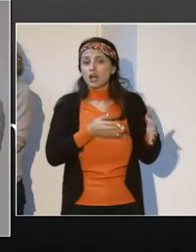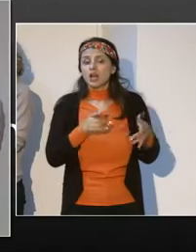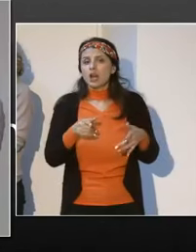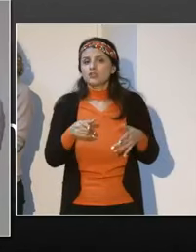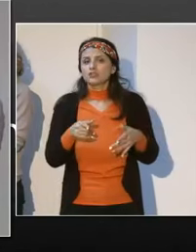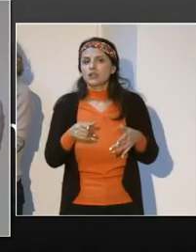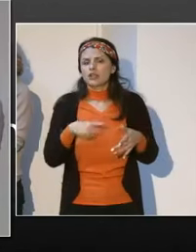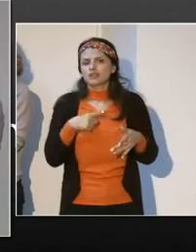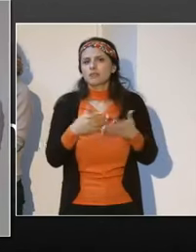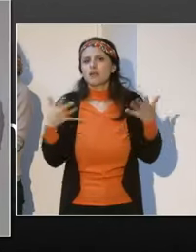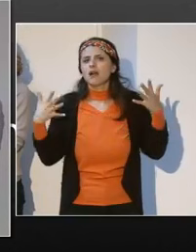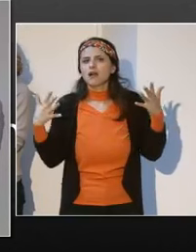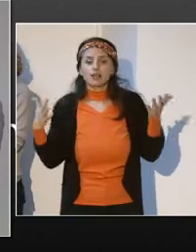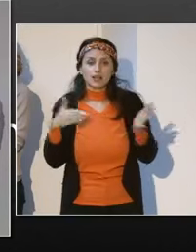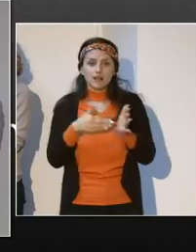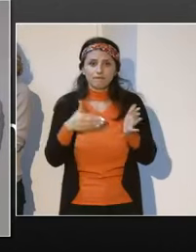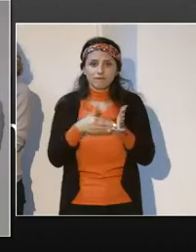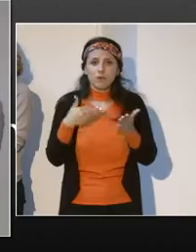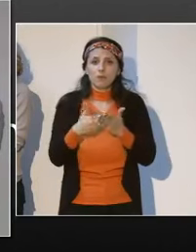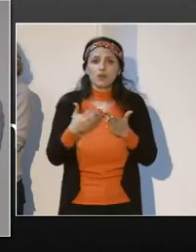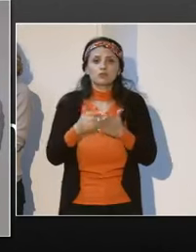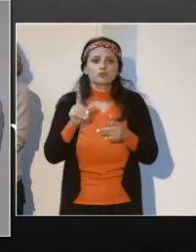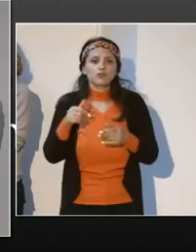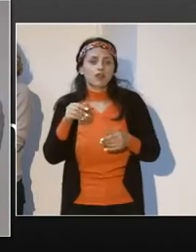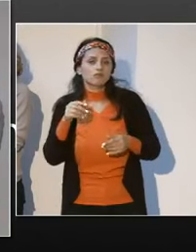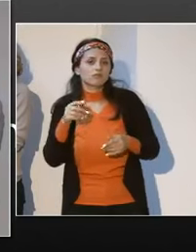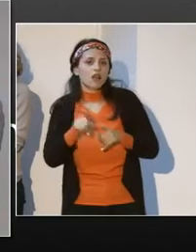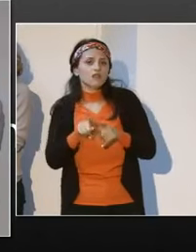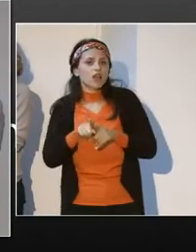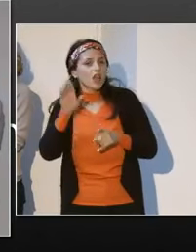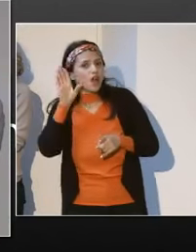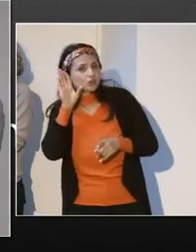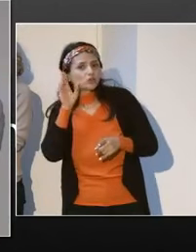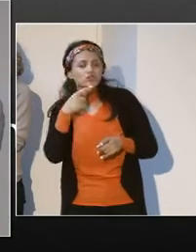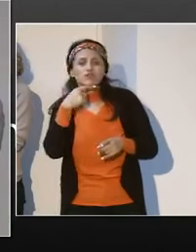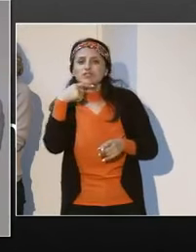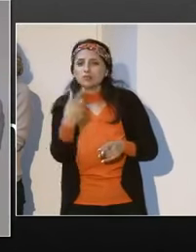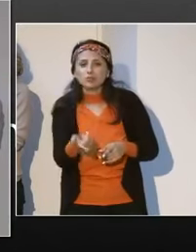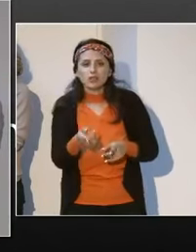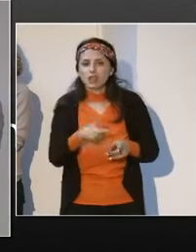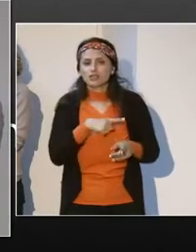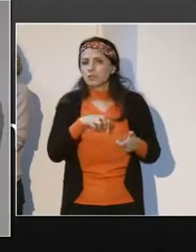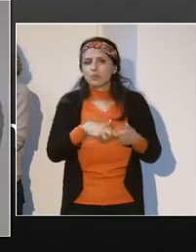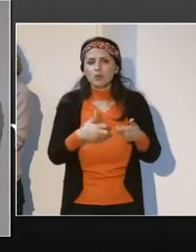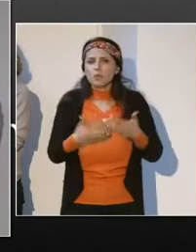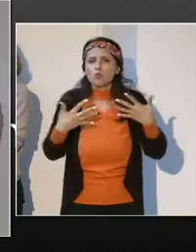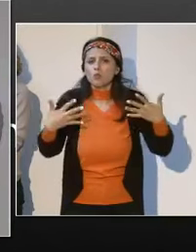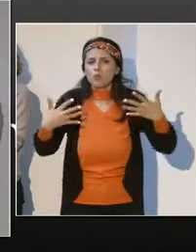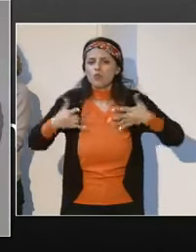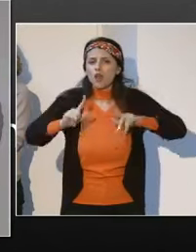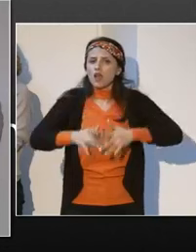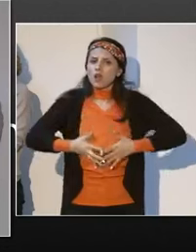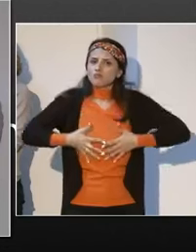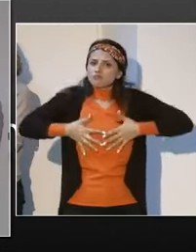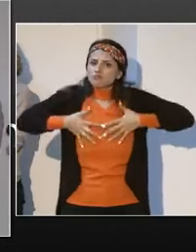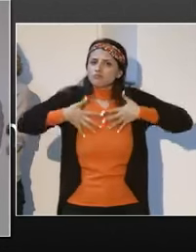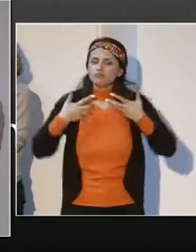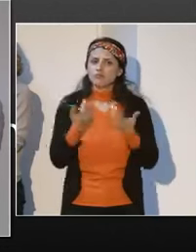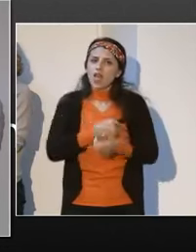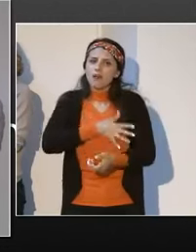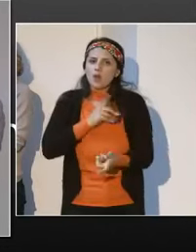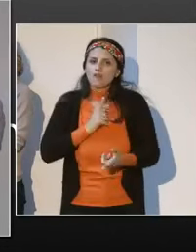este o nevoie extraordinar de mare de a fi ascultat sunt probleme emotionale ne adresati de ani si ani de zile